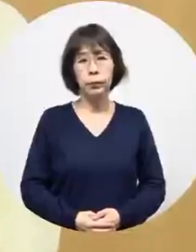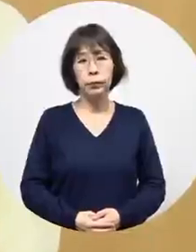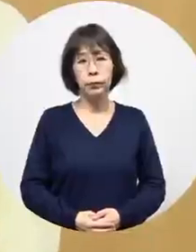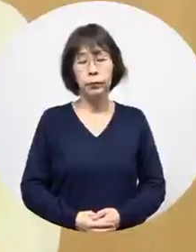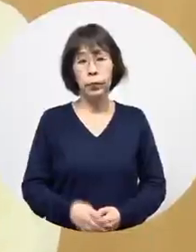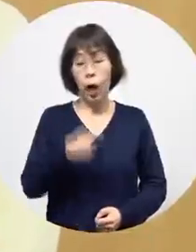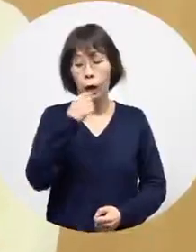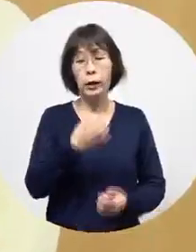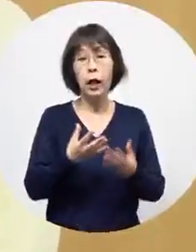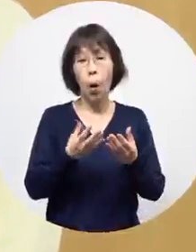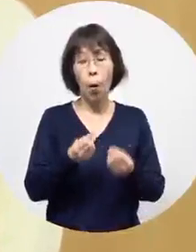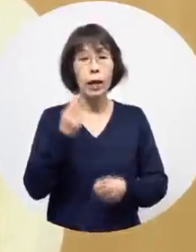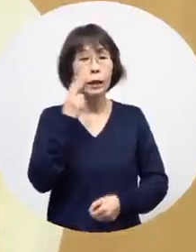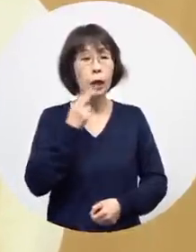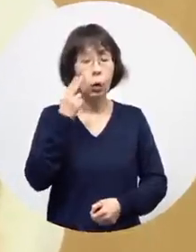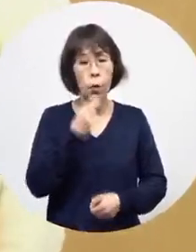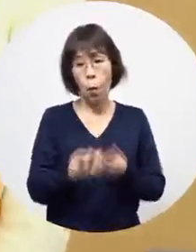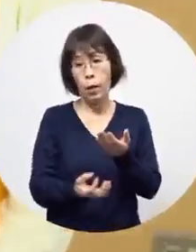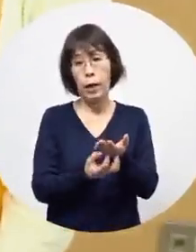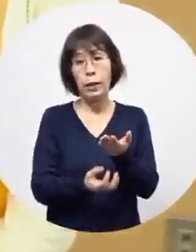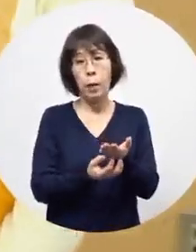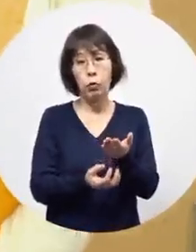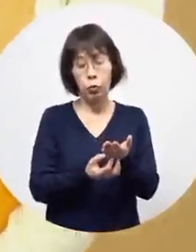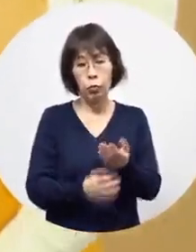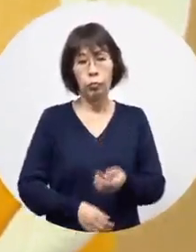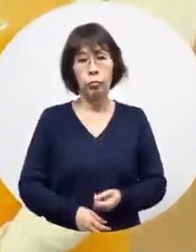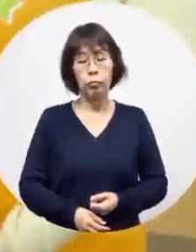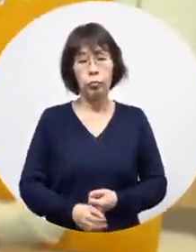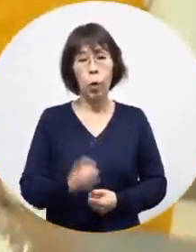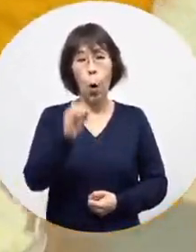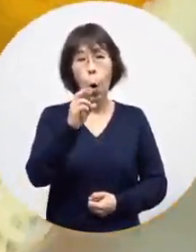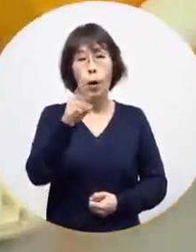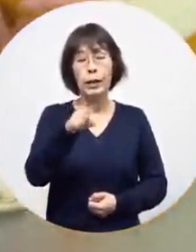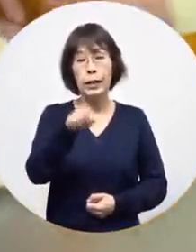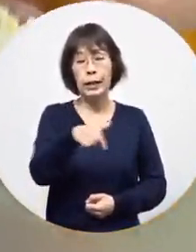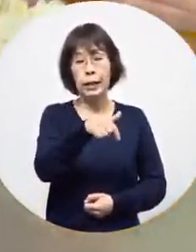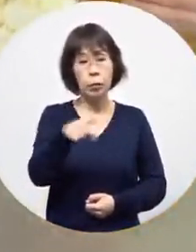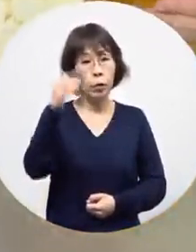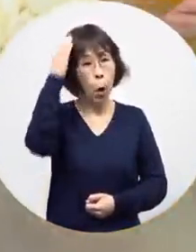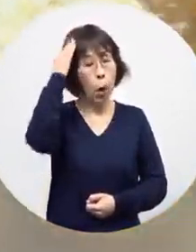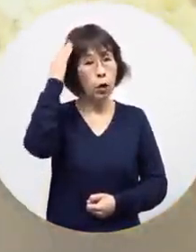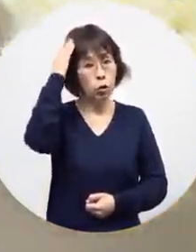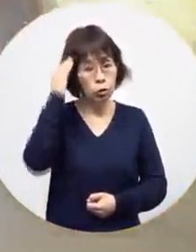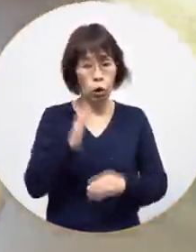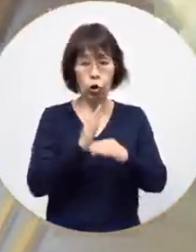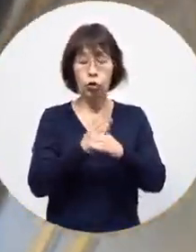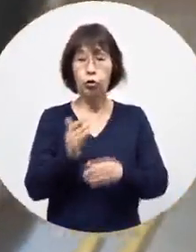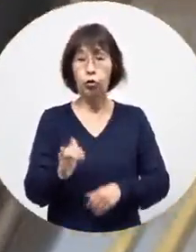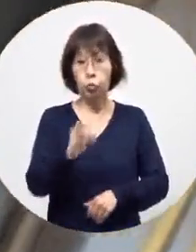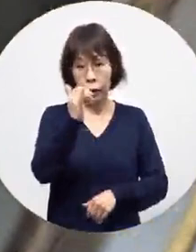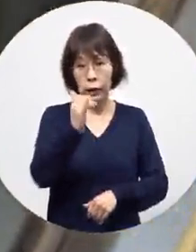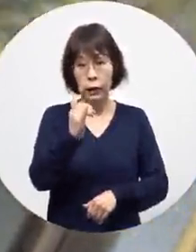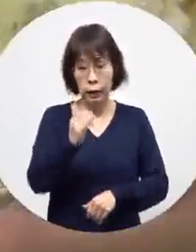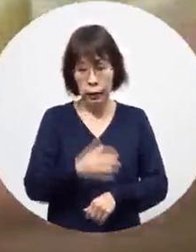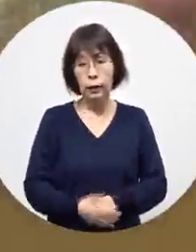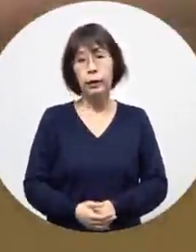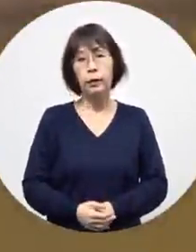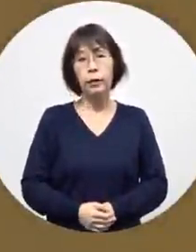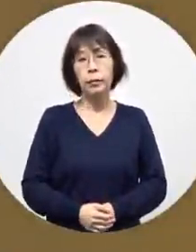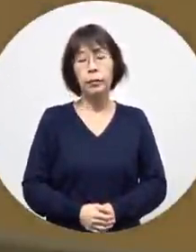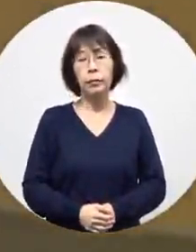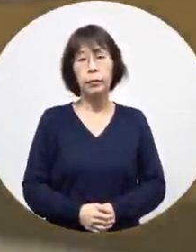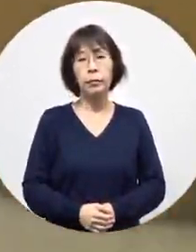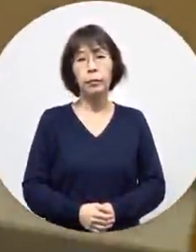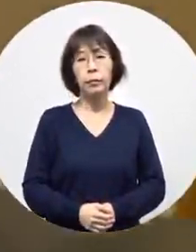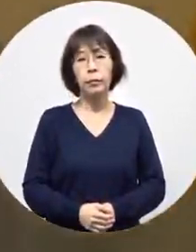した里芋を焼いていきます。はい、フライパンにオリーブオイルをひいて中火で温めていきます。 はい、まず